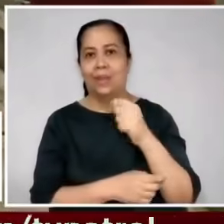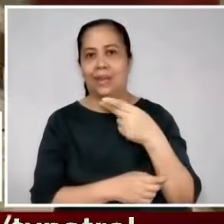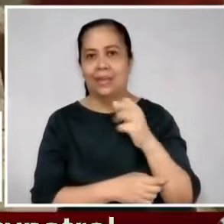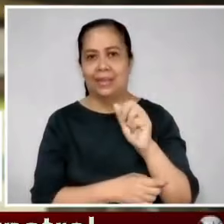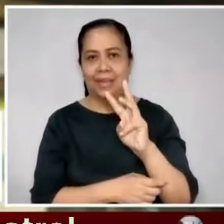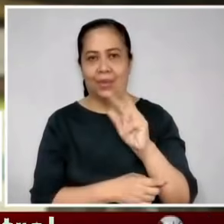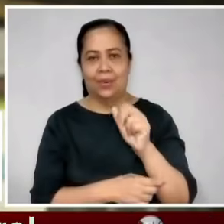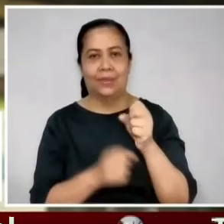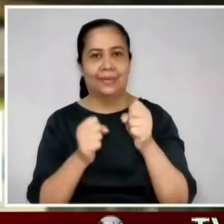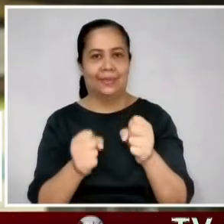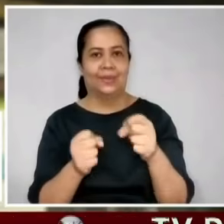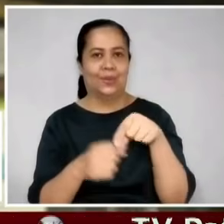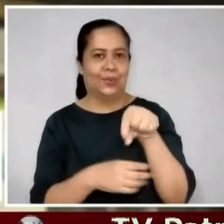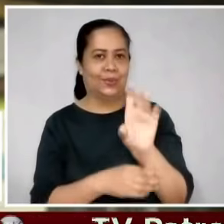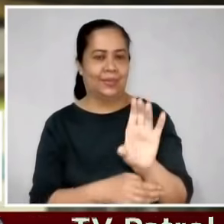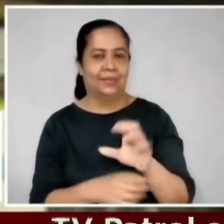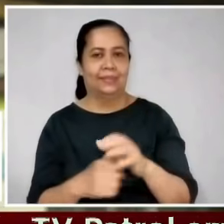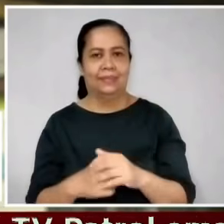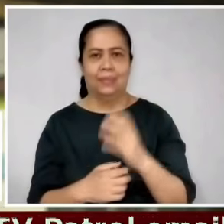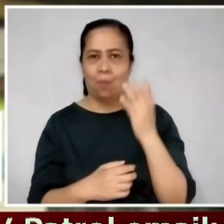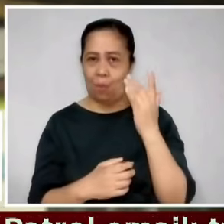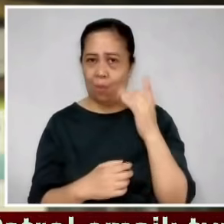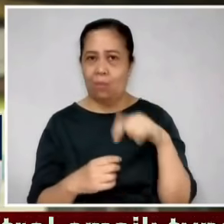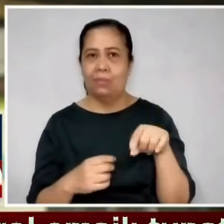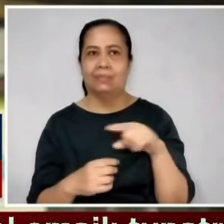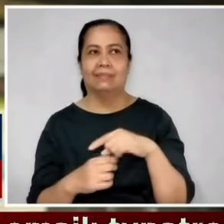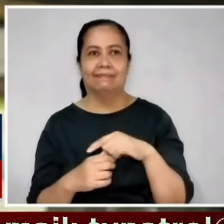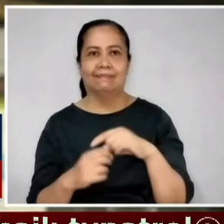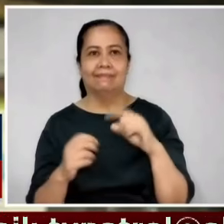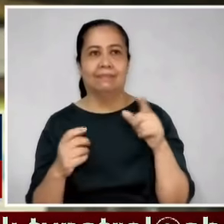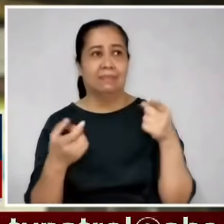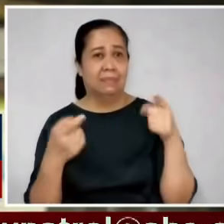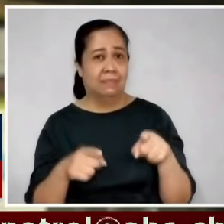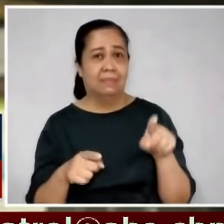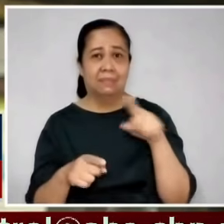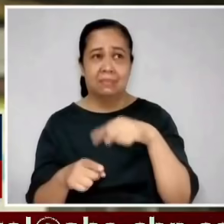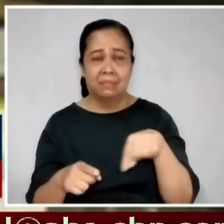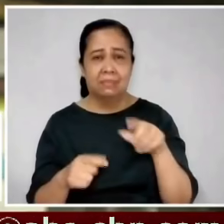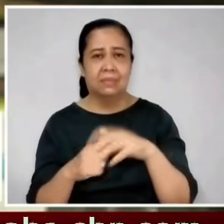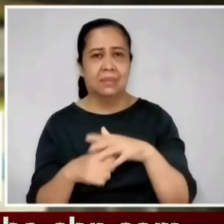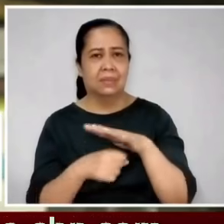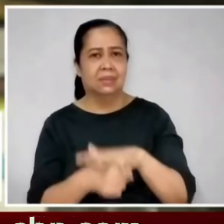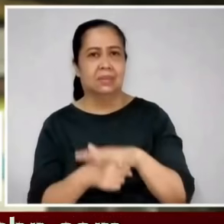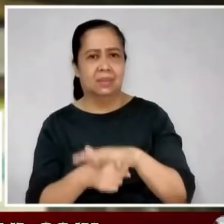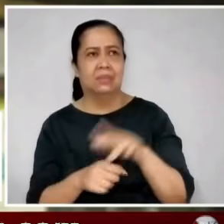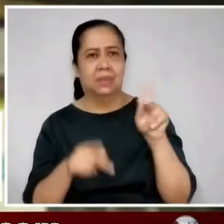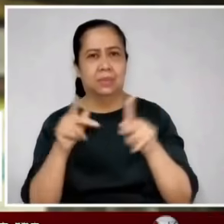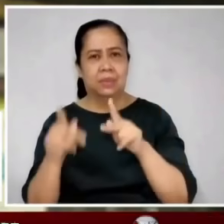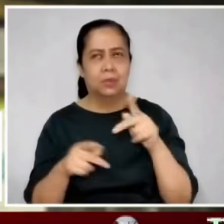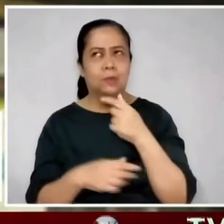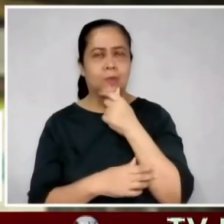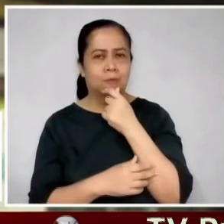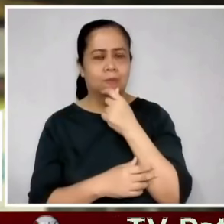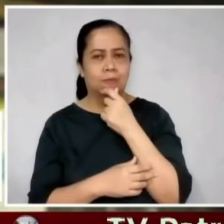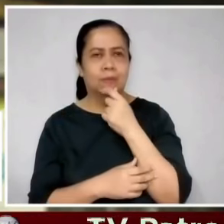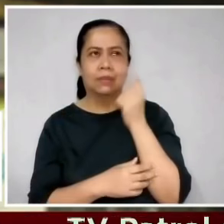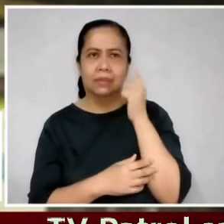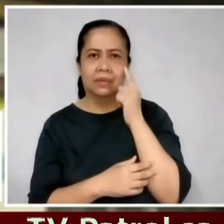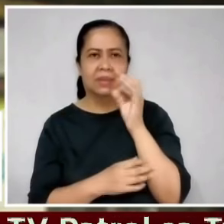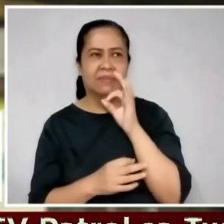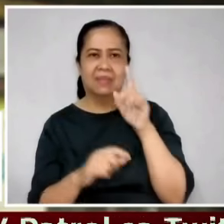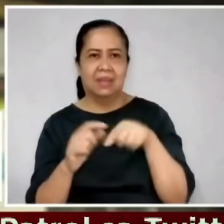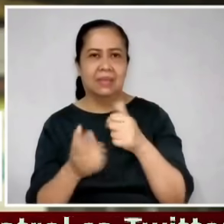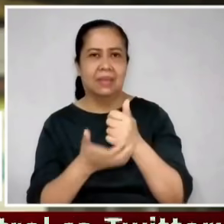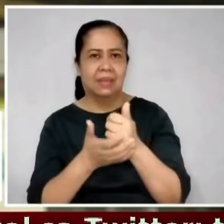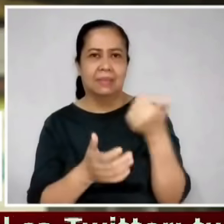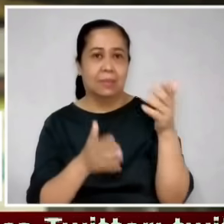City. Kasi parang yung nangyayari ngayon, medyo stress yung mga tao. Sabi namin, kung hindi kami makatulong sa ibang